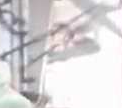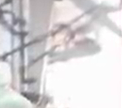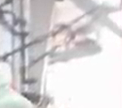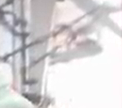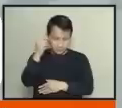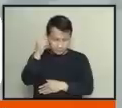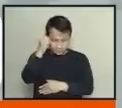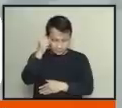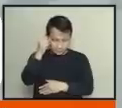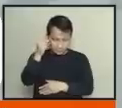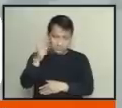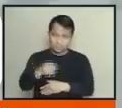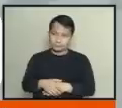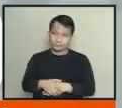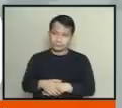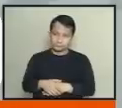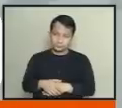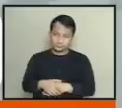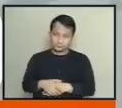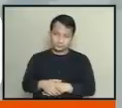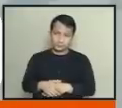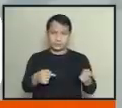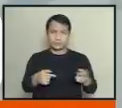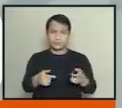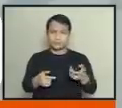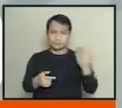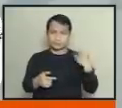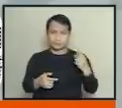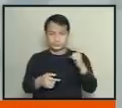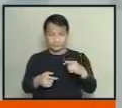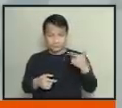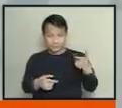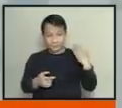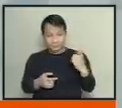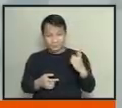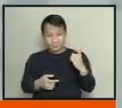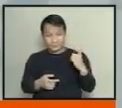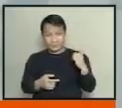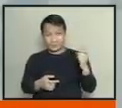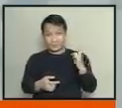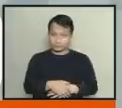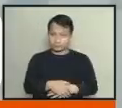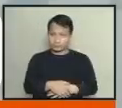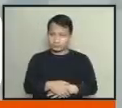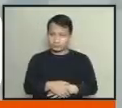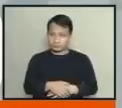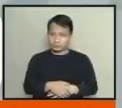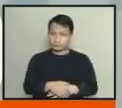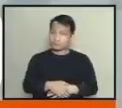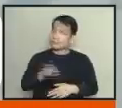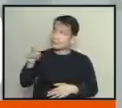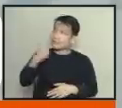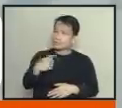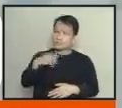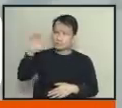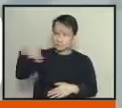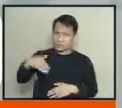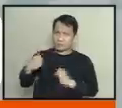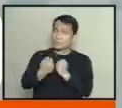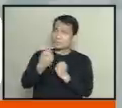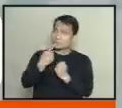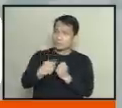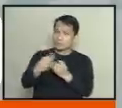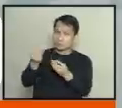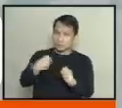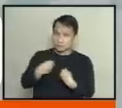ni Ma'am Jocelyn. Sir Ryan, apo. Andito po si ex nyo. Apo. Gusto kang kausapin? Yun nga eh, sustento na lang iningi ko